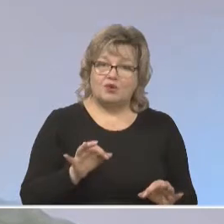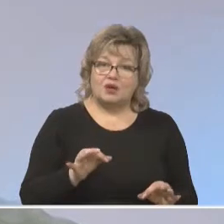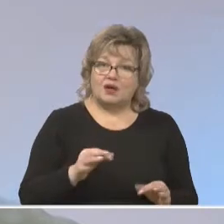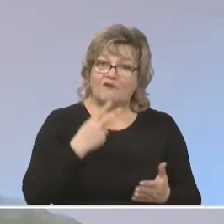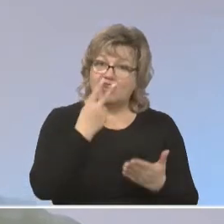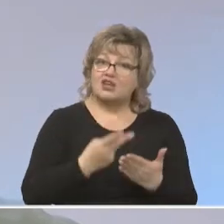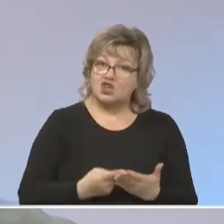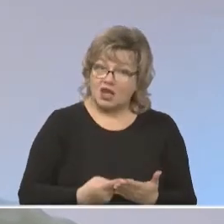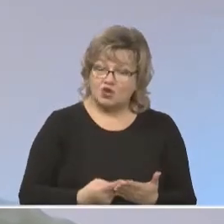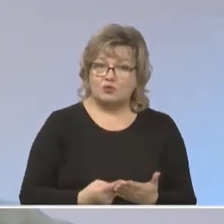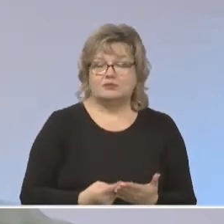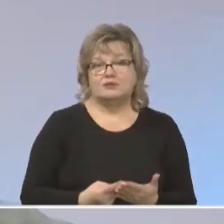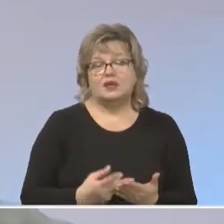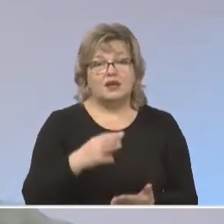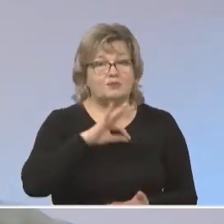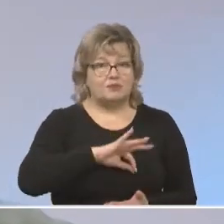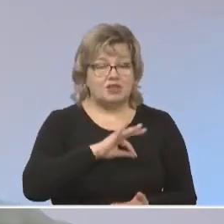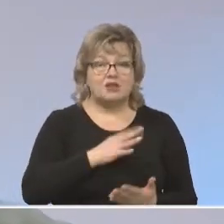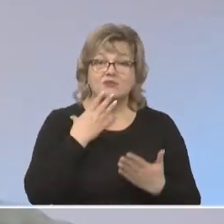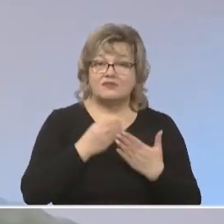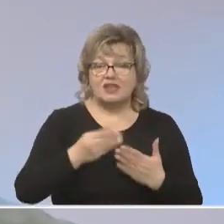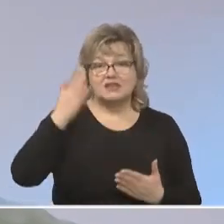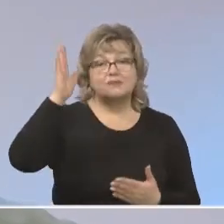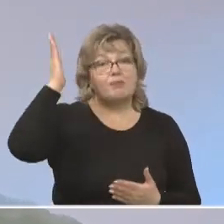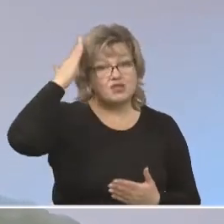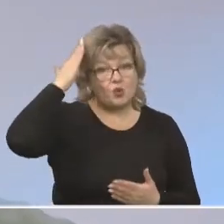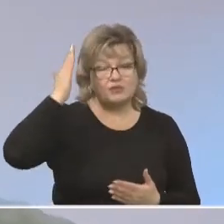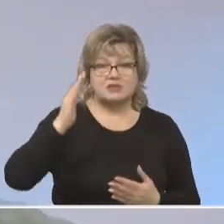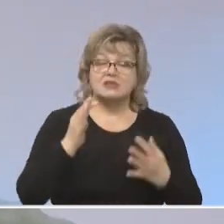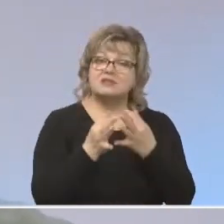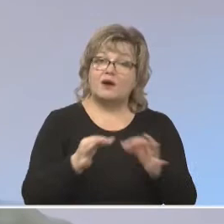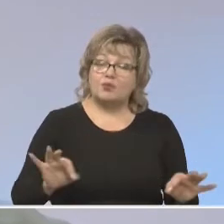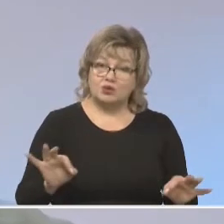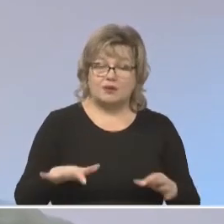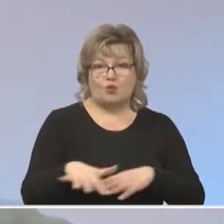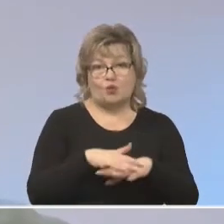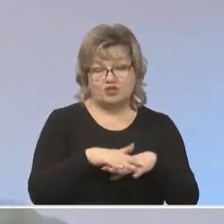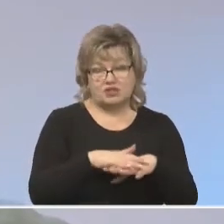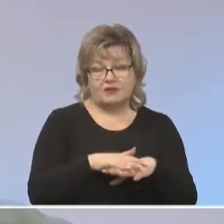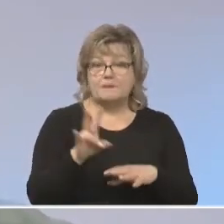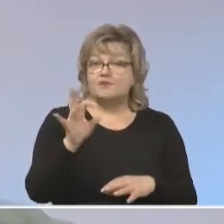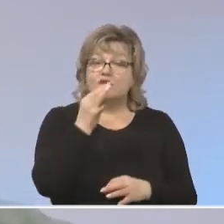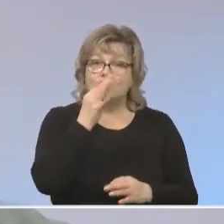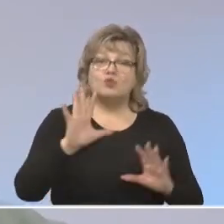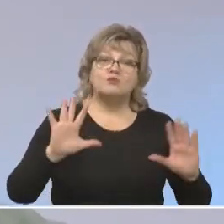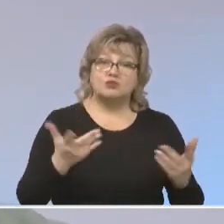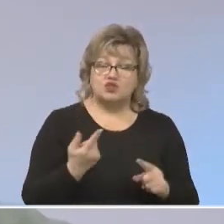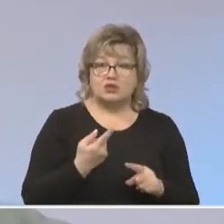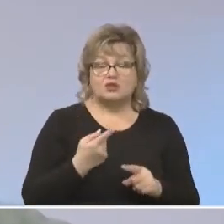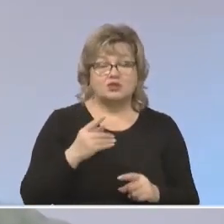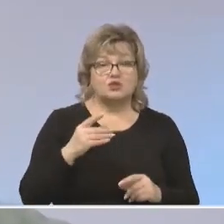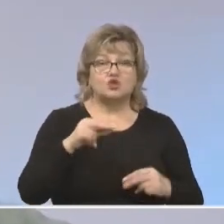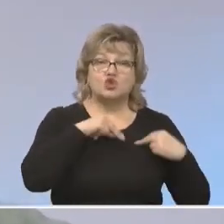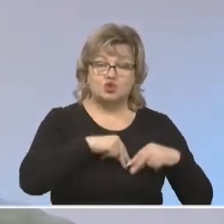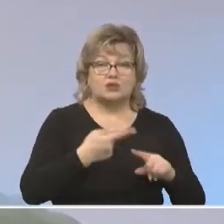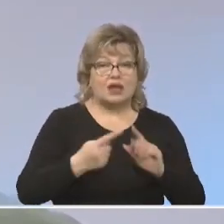и применению своих способностей в свободном обществе. Но в любом случае труд — это данность.